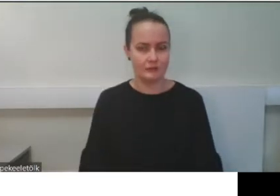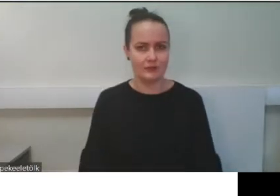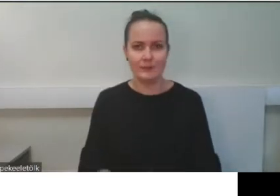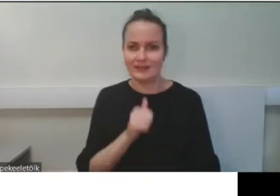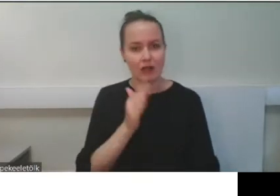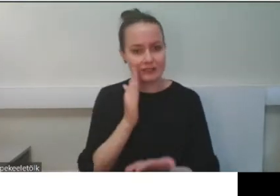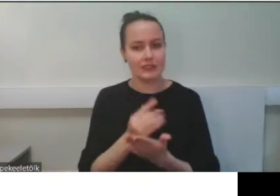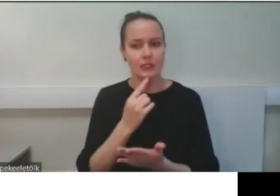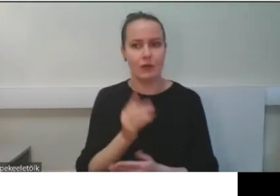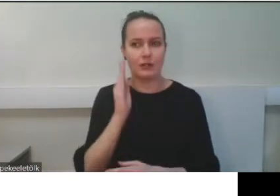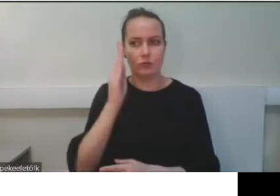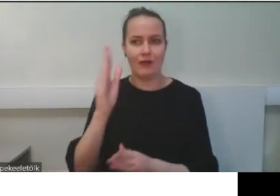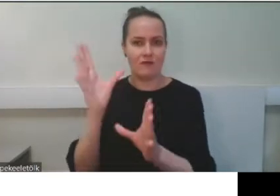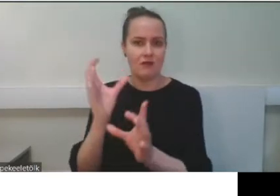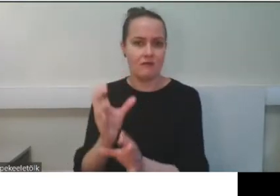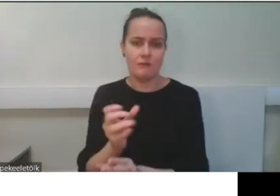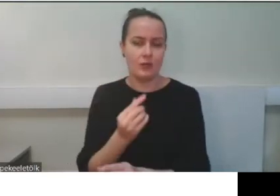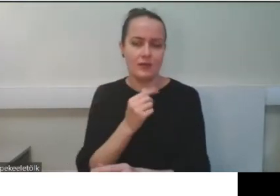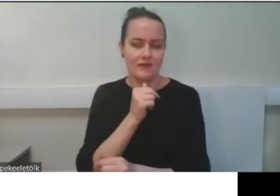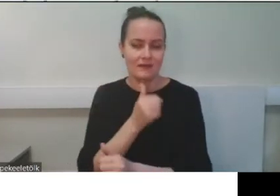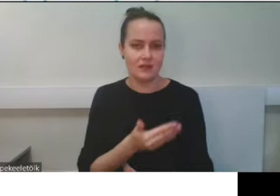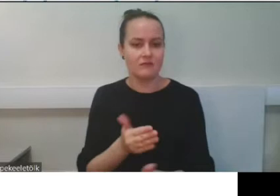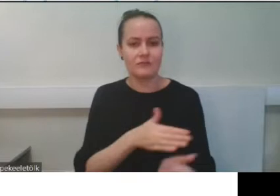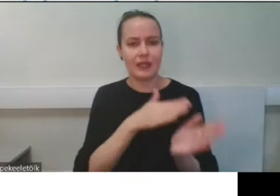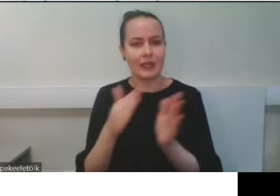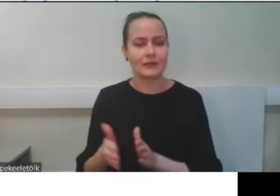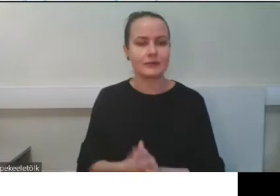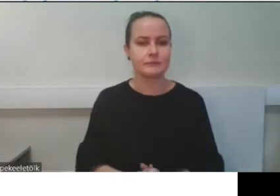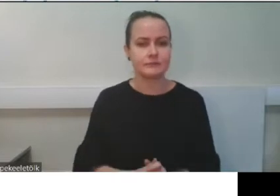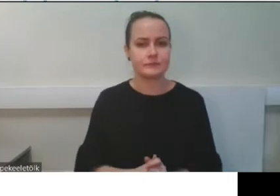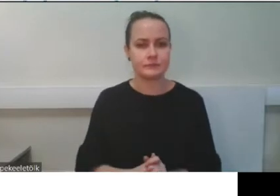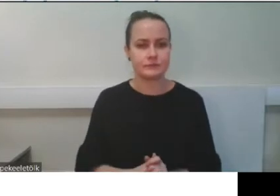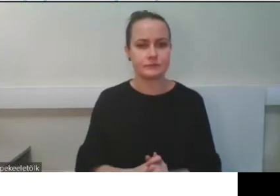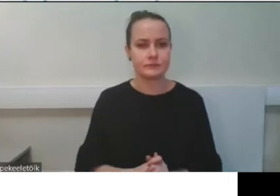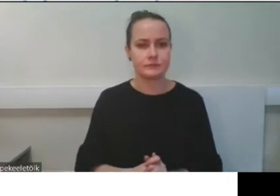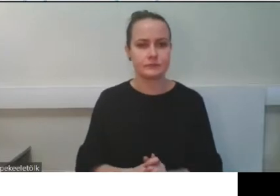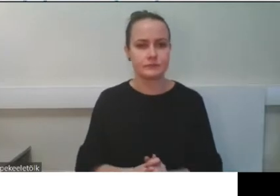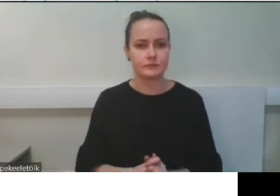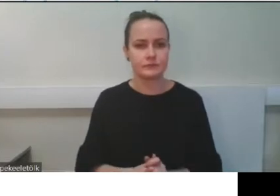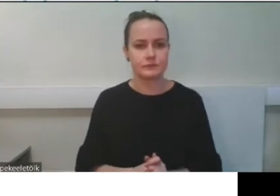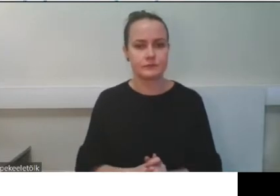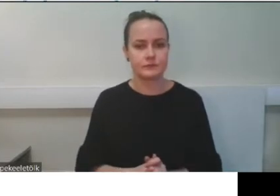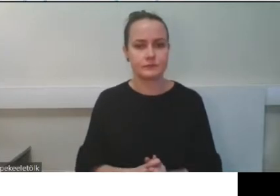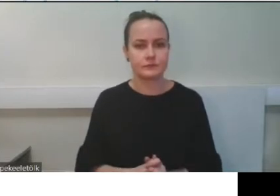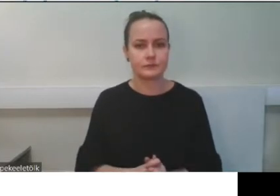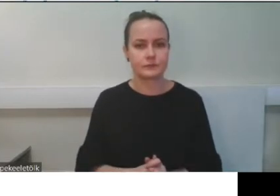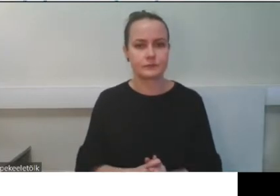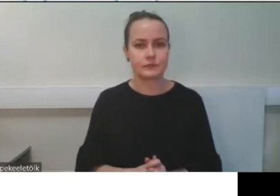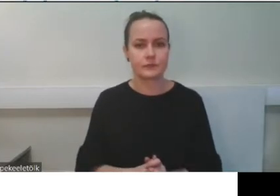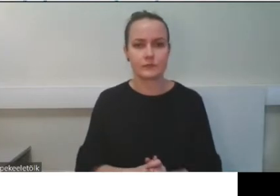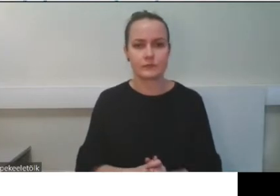meie statistikas, et uuringu valim, ehk siis see inimeste hulk, kelle käest küsitakse,